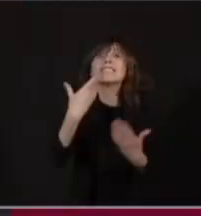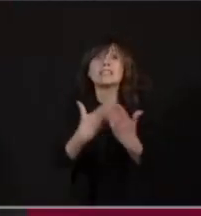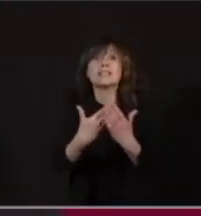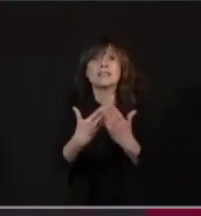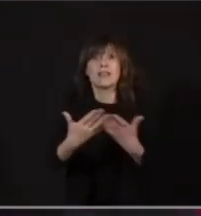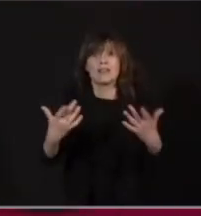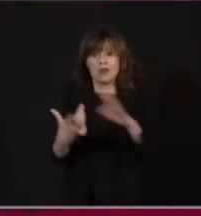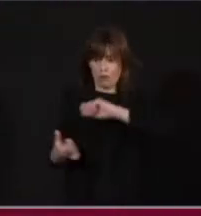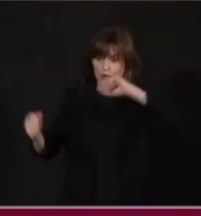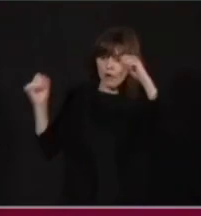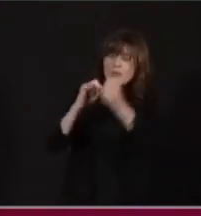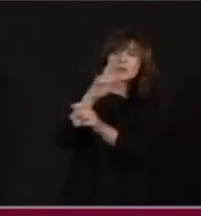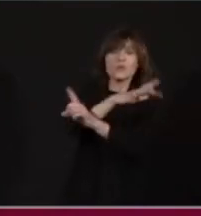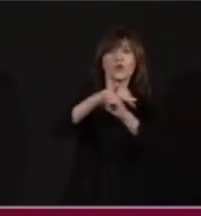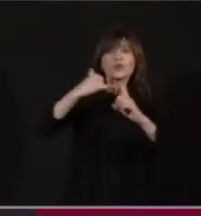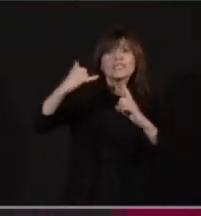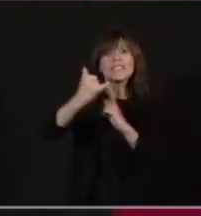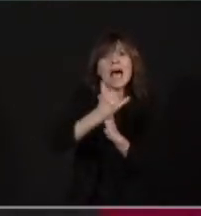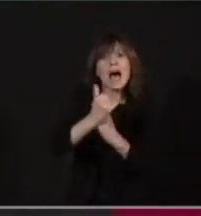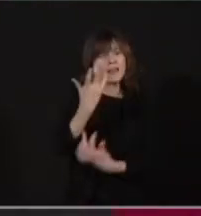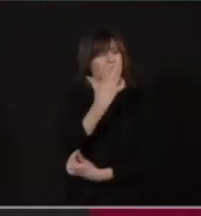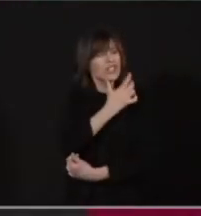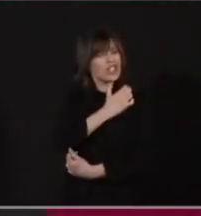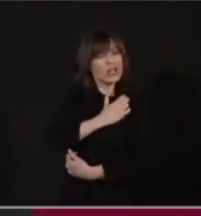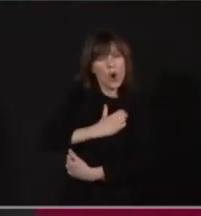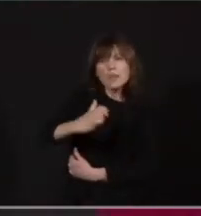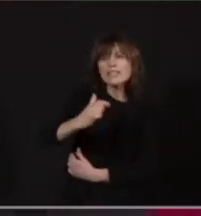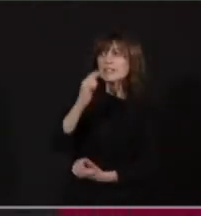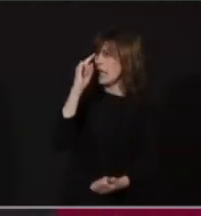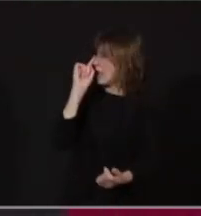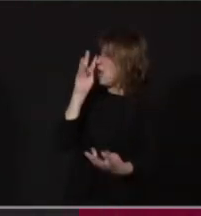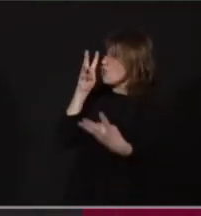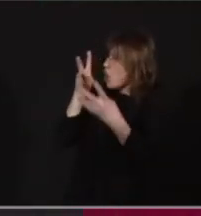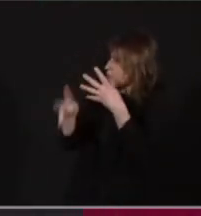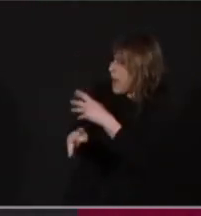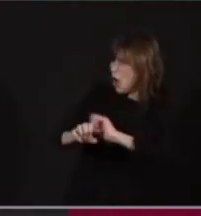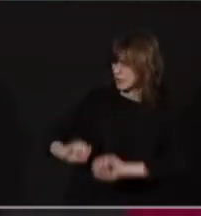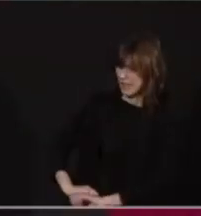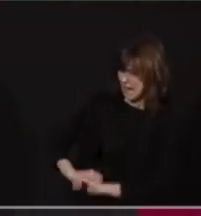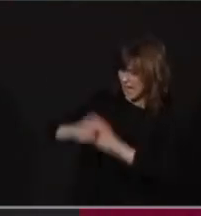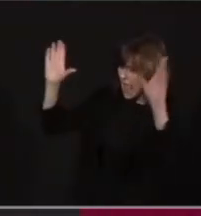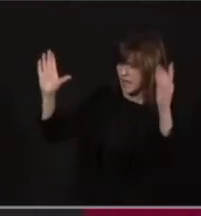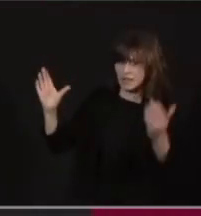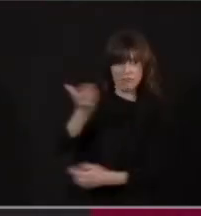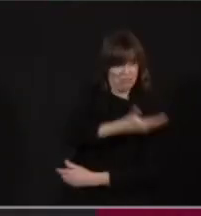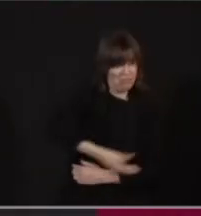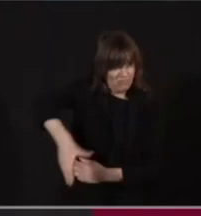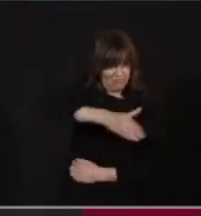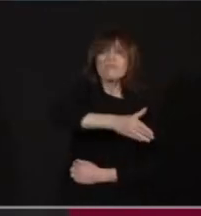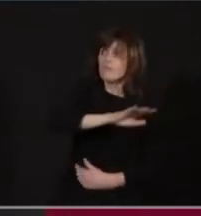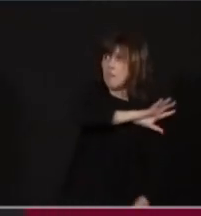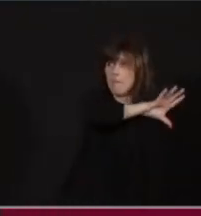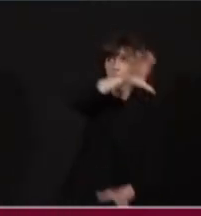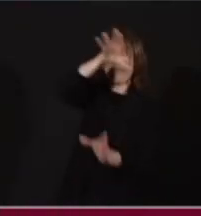bon sens, la transparence que porte Fabien Roussel, elle est portée par tous les communistes et ceux qui sont à leur côté.